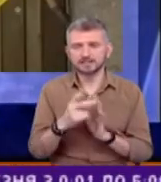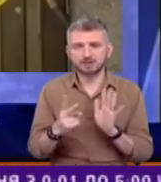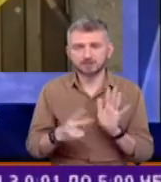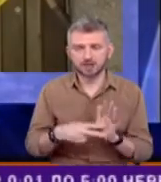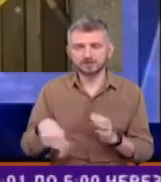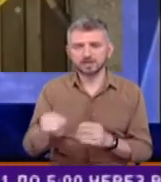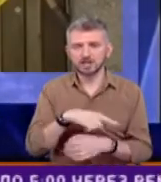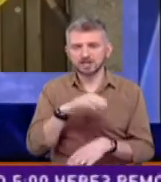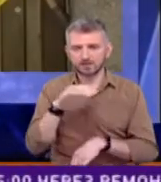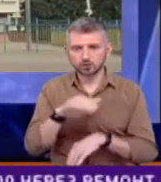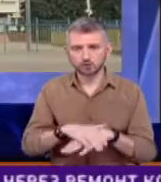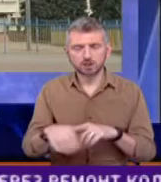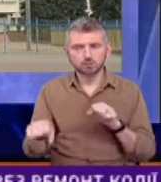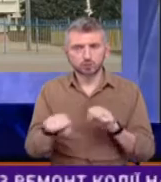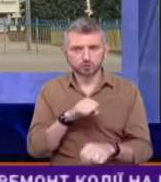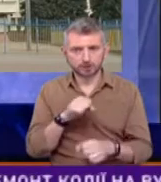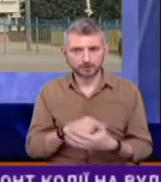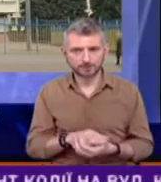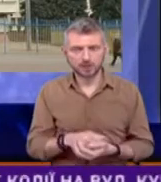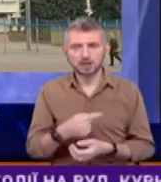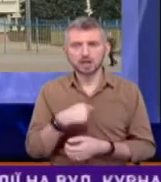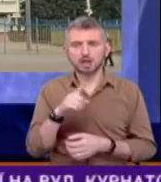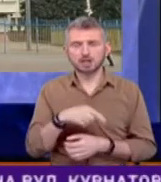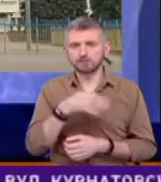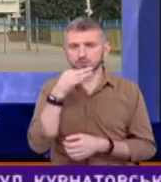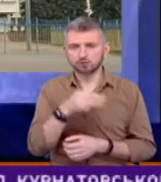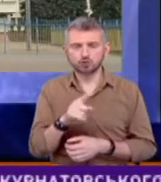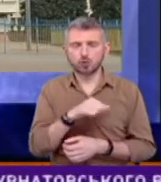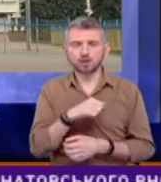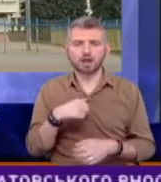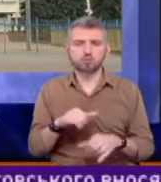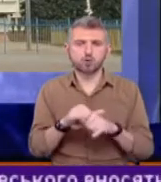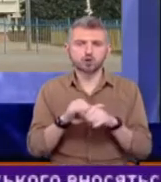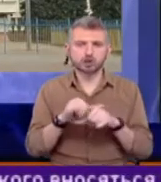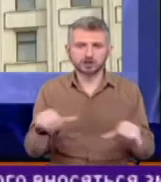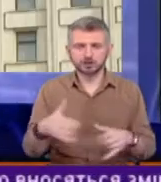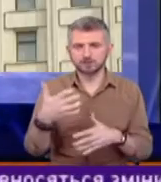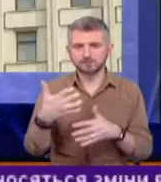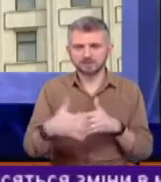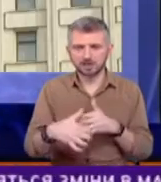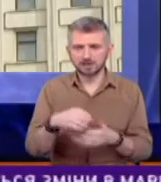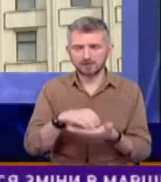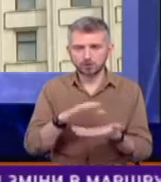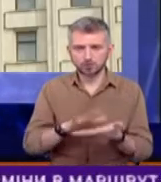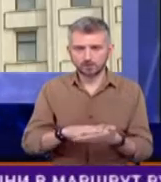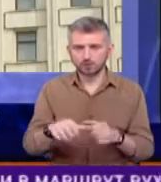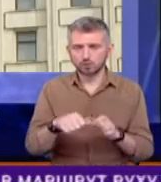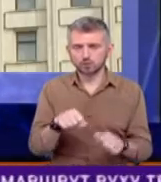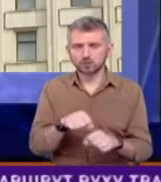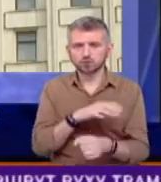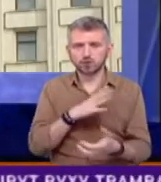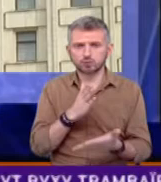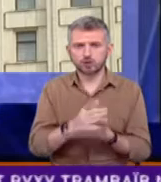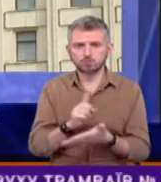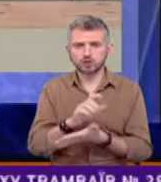17 з них зафіксоване порушення. Я навіть процитую, що найпоширенішим серед зафіксованих порушень були наявність